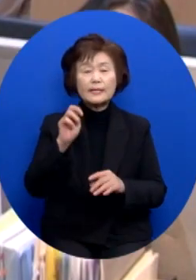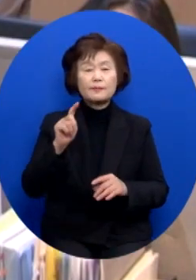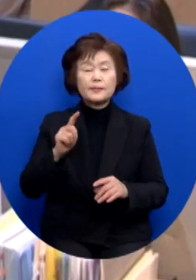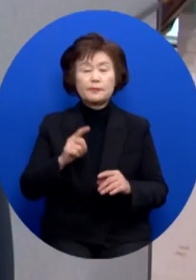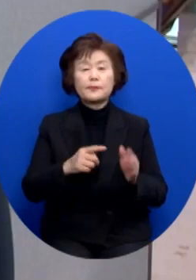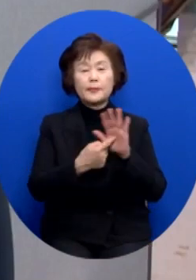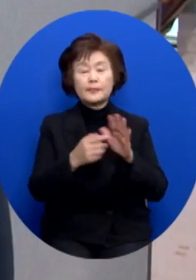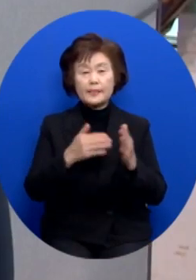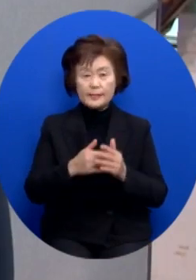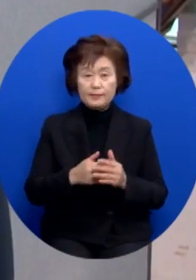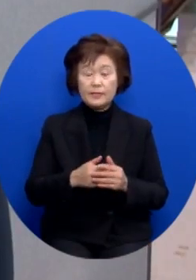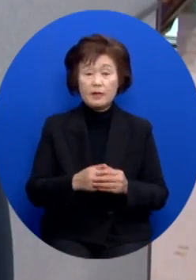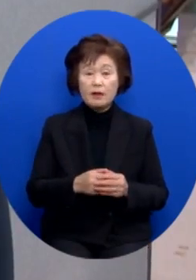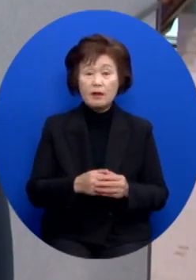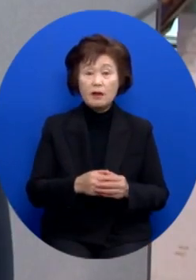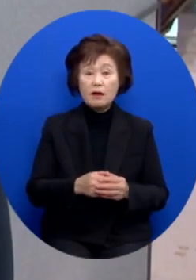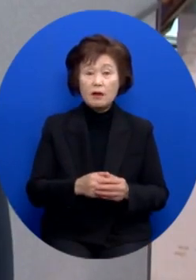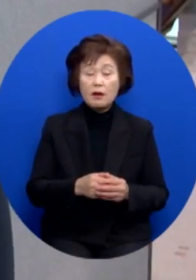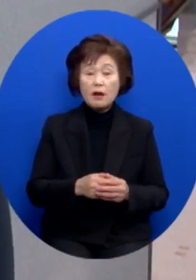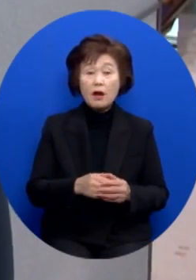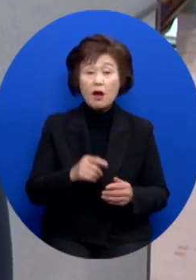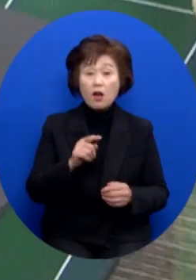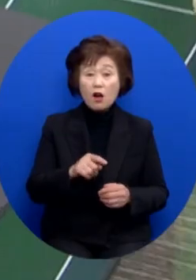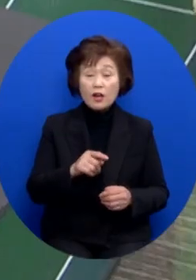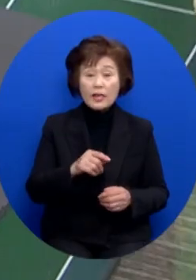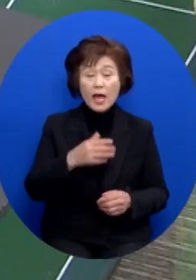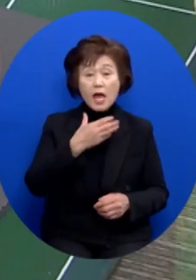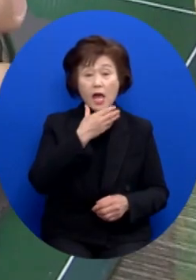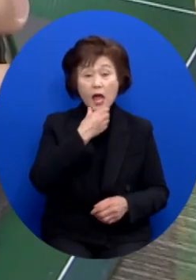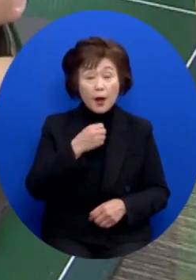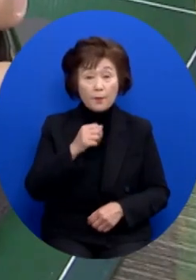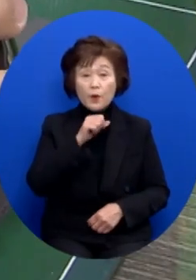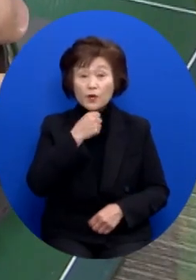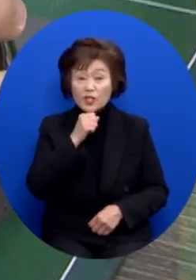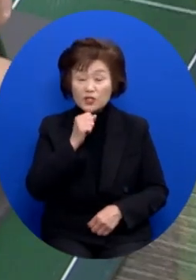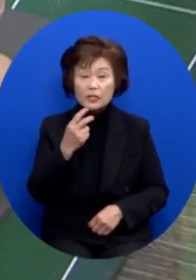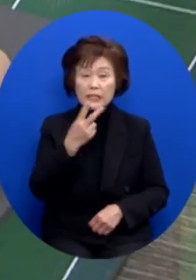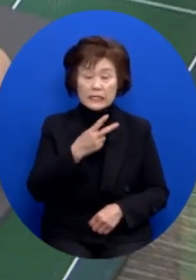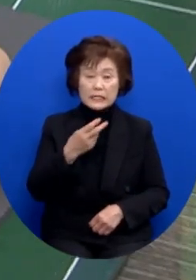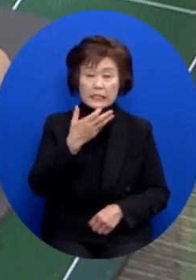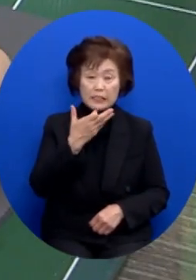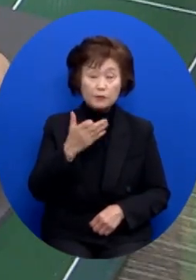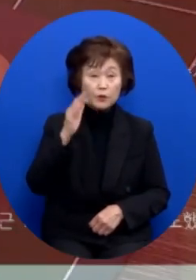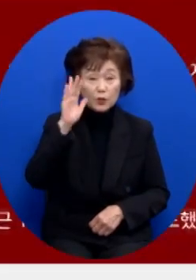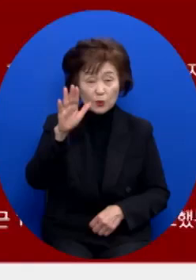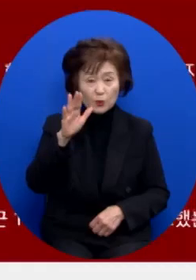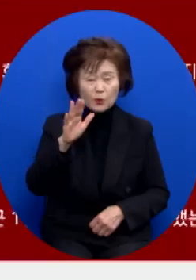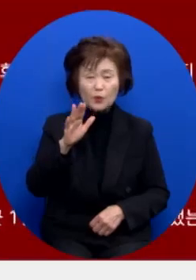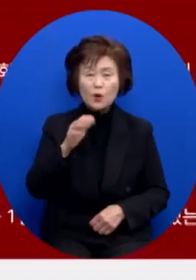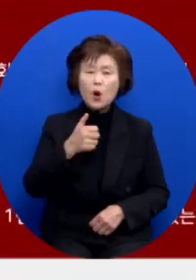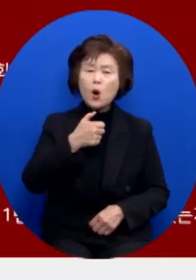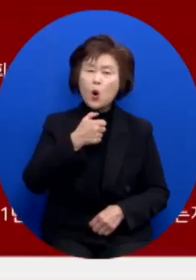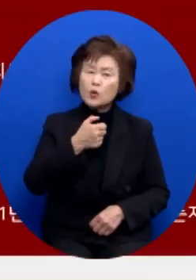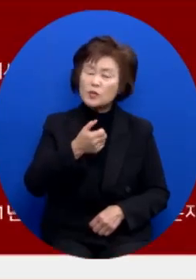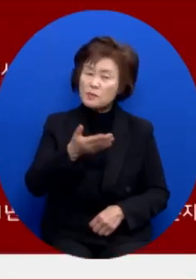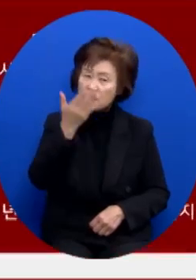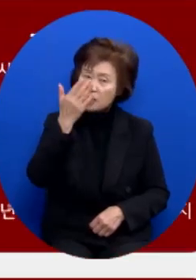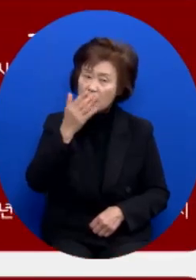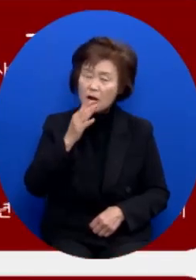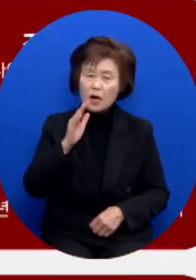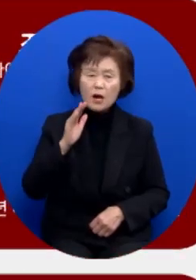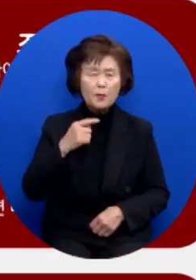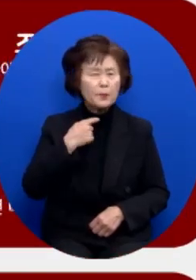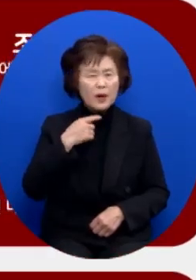직장인 익명 커뮤니티 블라인드는 블라인드 지수는 2019년 이후 단 한 번도 50점을 넘은 적이 없다며